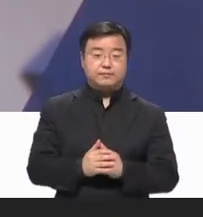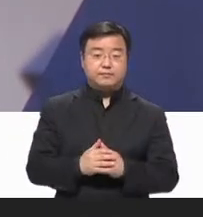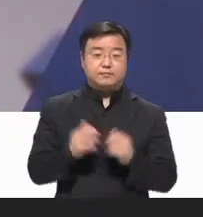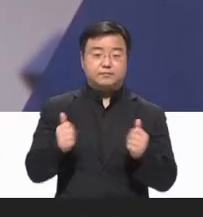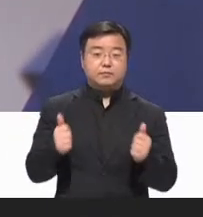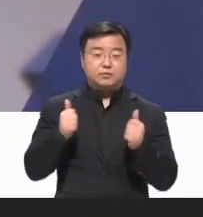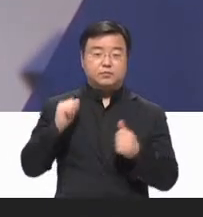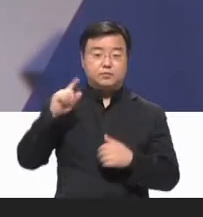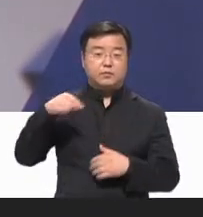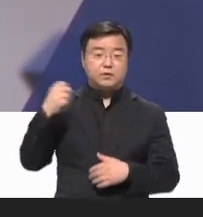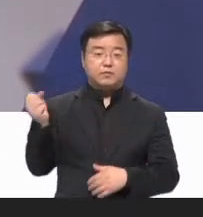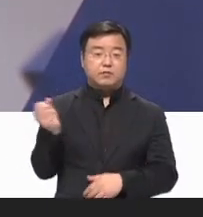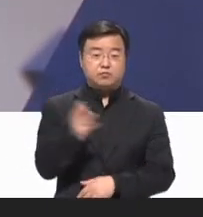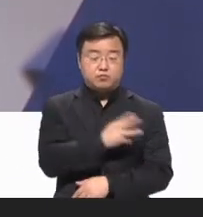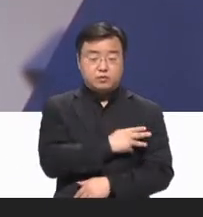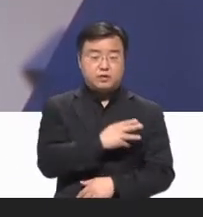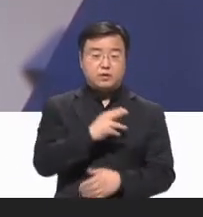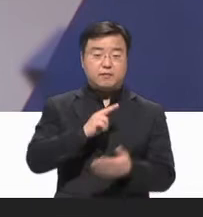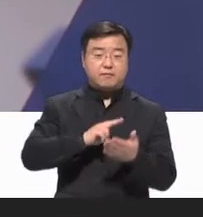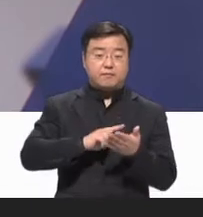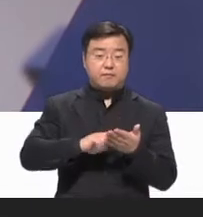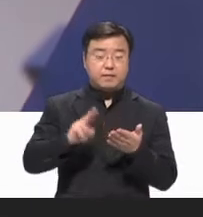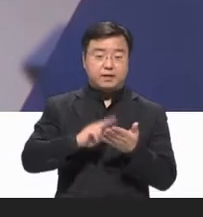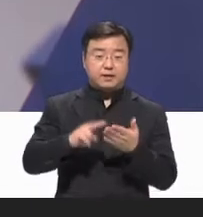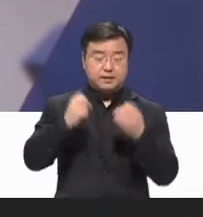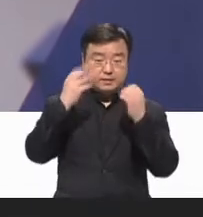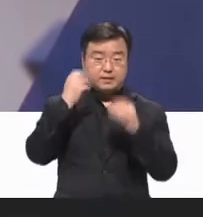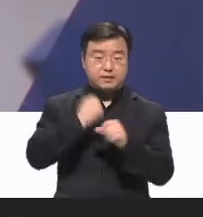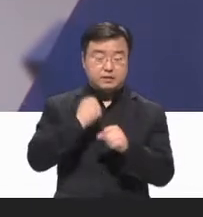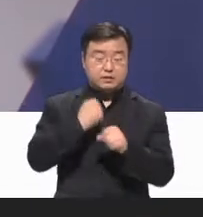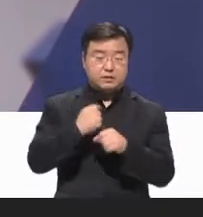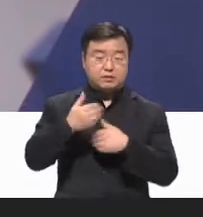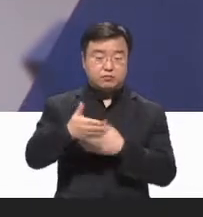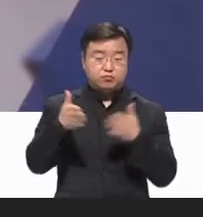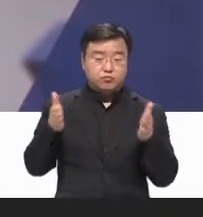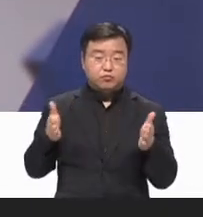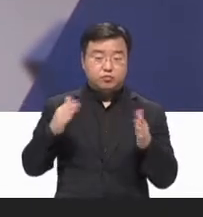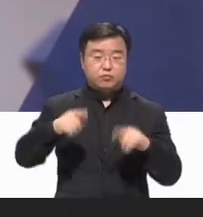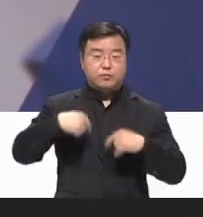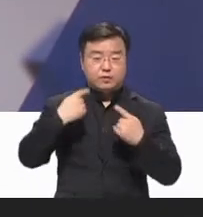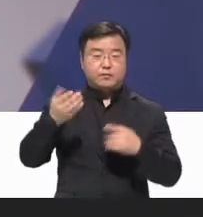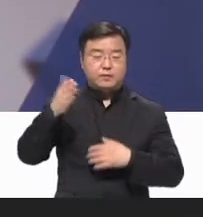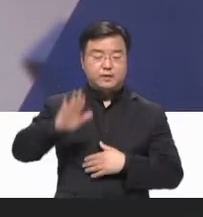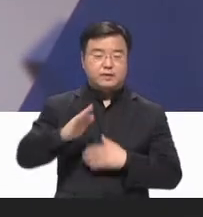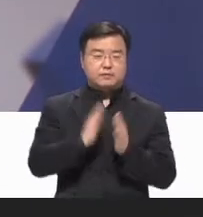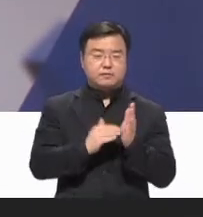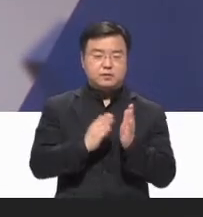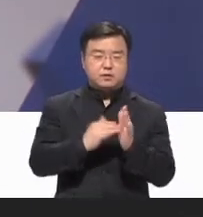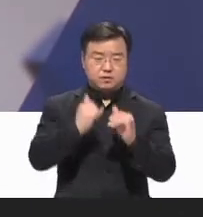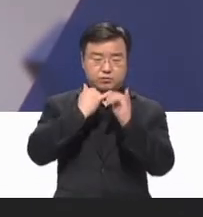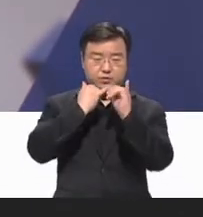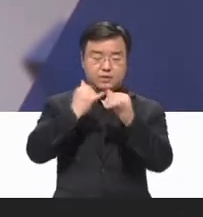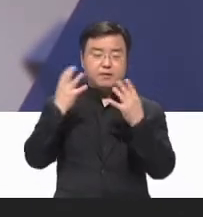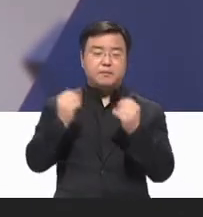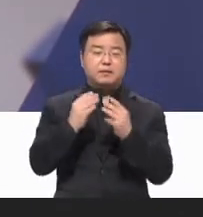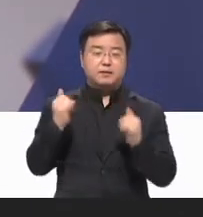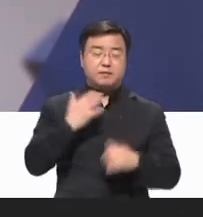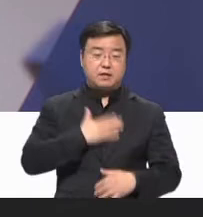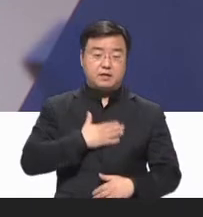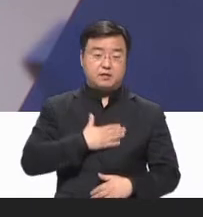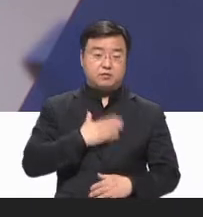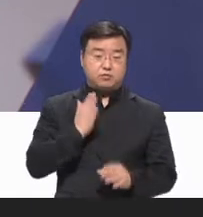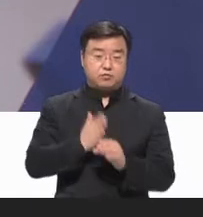졸업후 부천에 있는 부천 만화 충 작 스튜디오 라고 있는데 내 곳에 가서 은밀하게 의 대학의 로 많은 분들이 알고 계시는